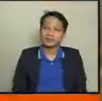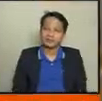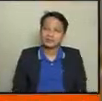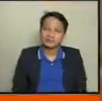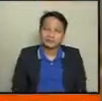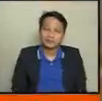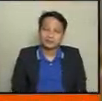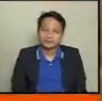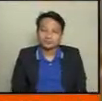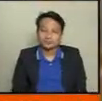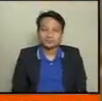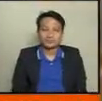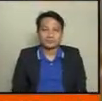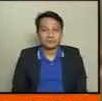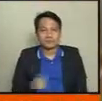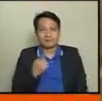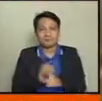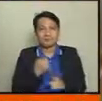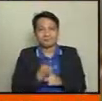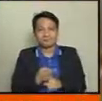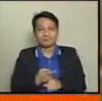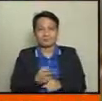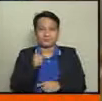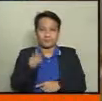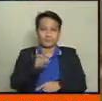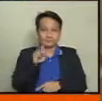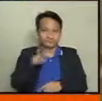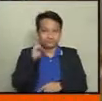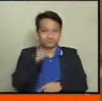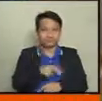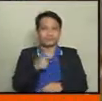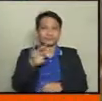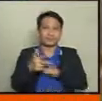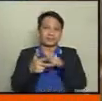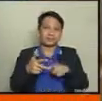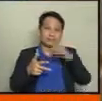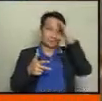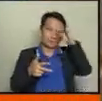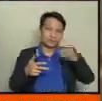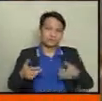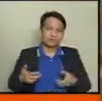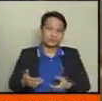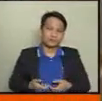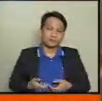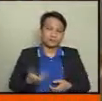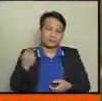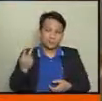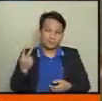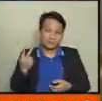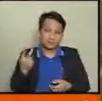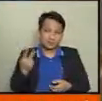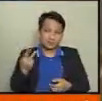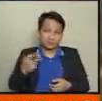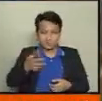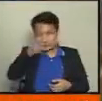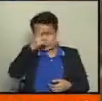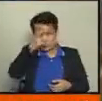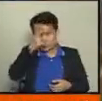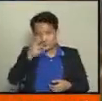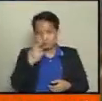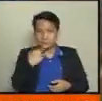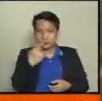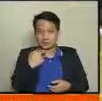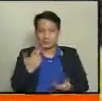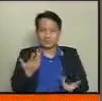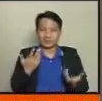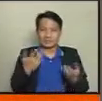Nako, Lord, tama yung sinabi mo. Kanina meron tayong nakita tatlong lalaki na may dalang tigda dalawang manok na pula. Di